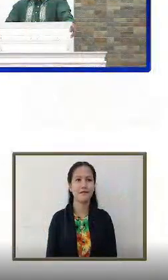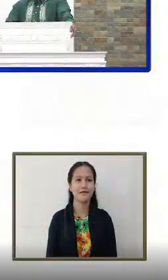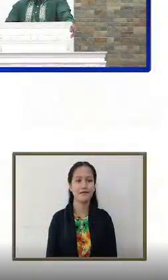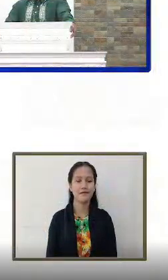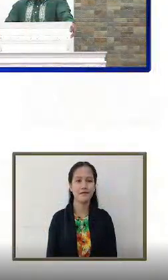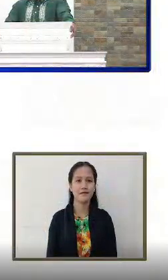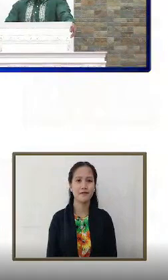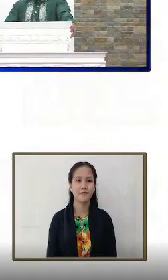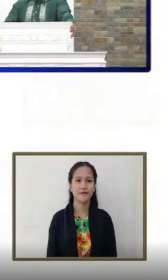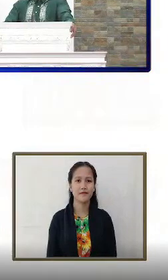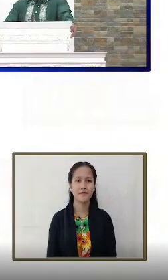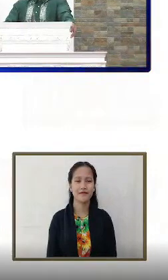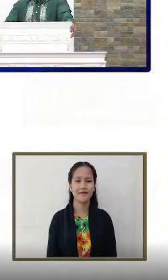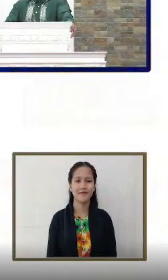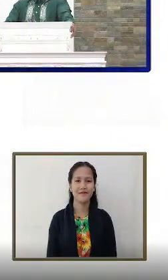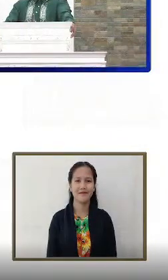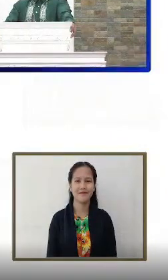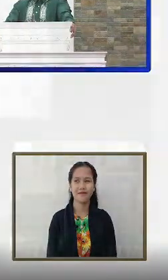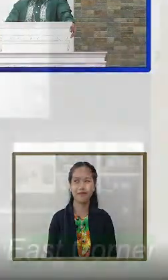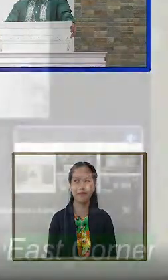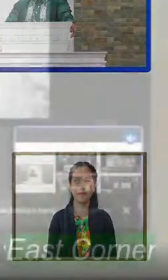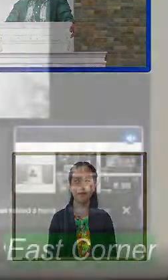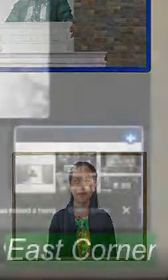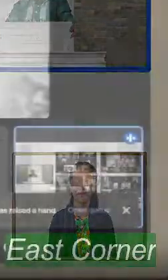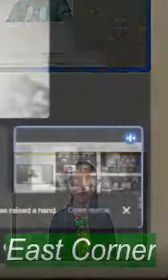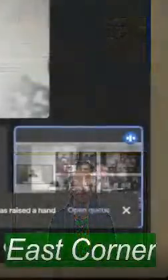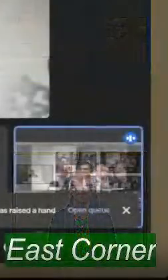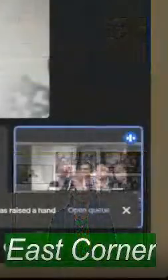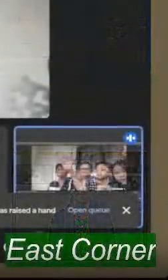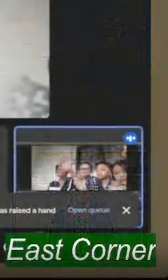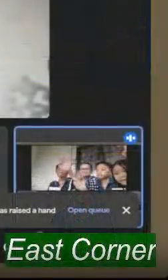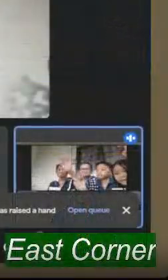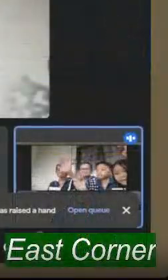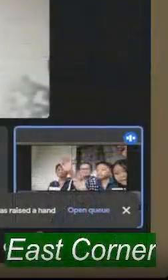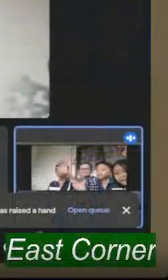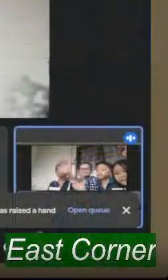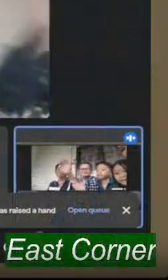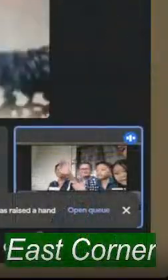dyan. Yan, si Nanay. Amen. Amen. Palakpakan po natin. Amen.